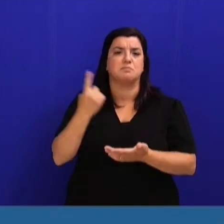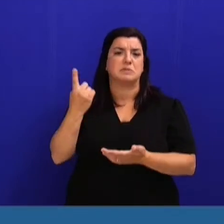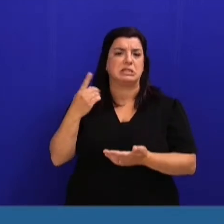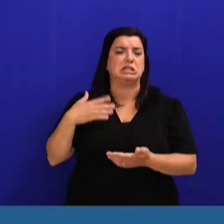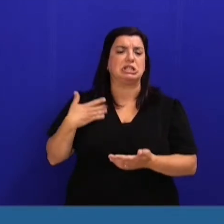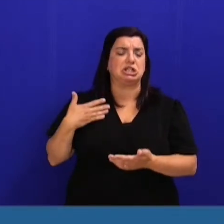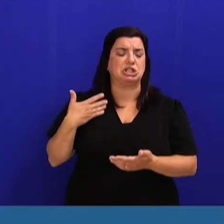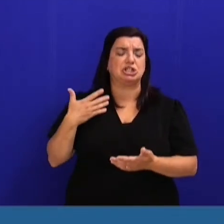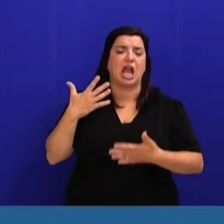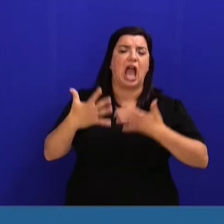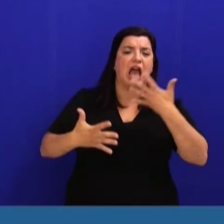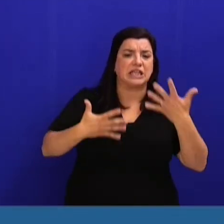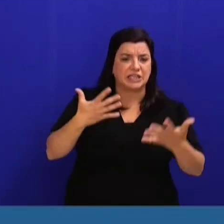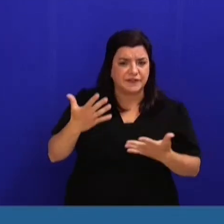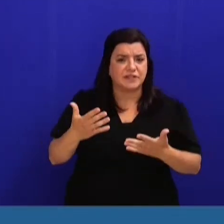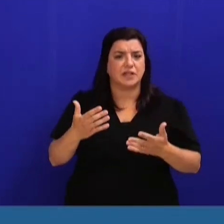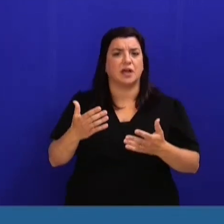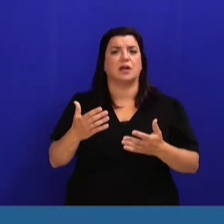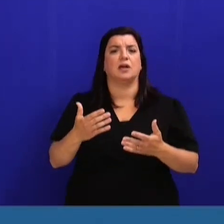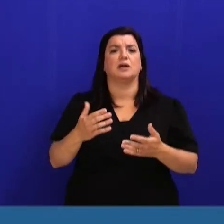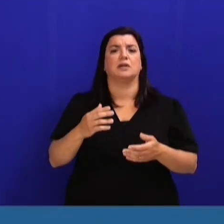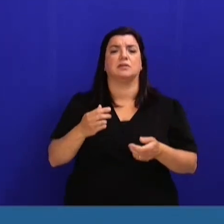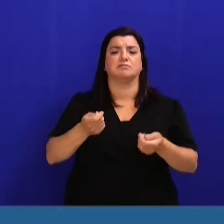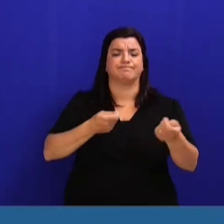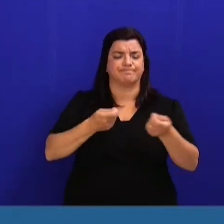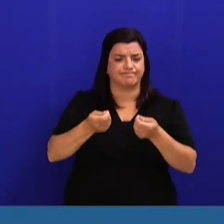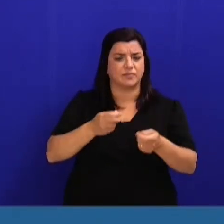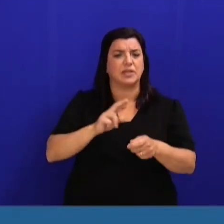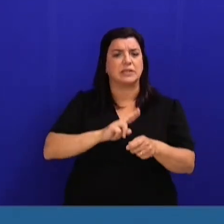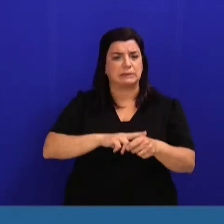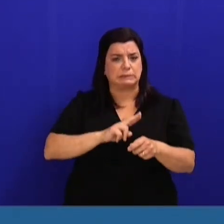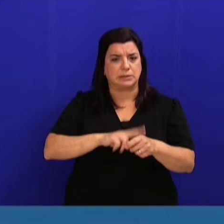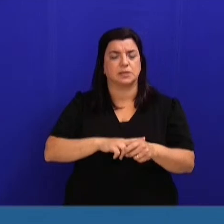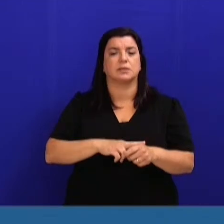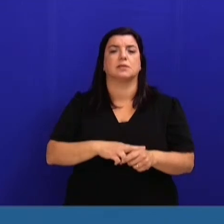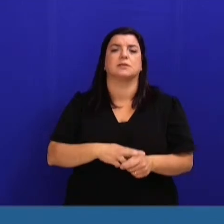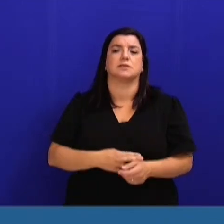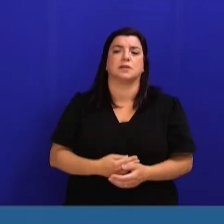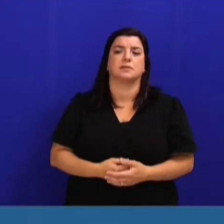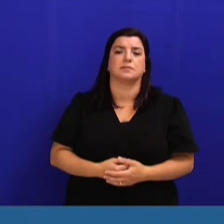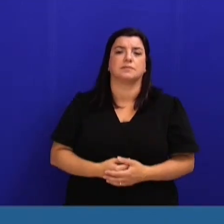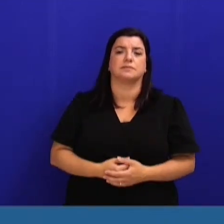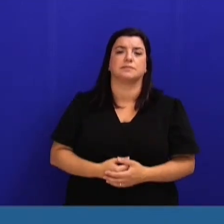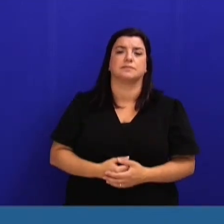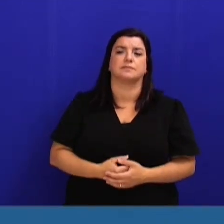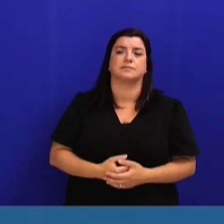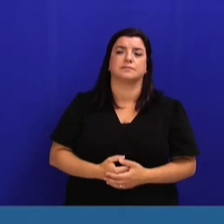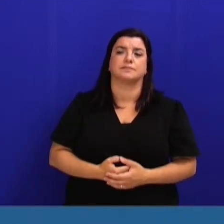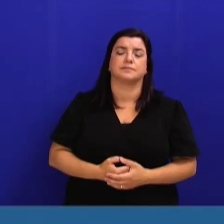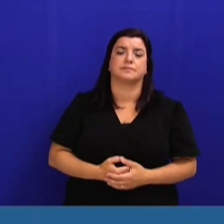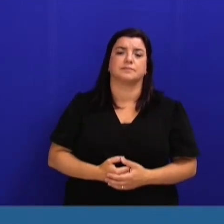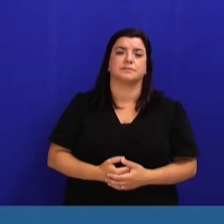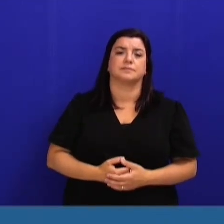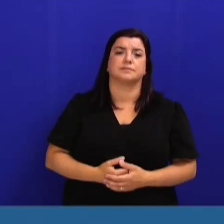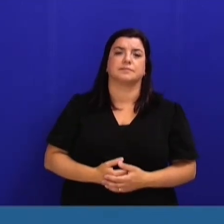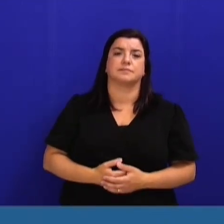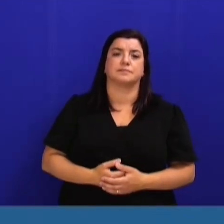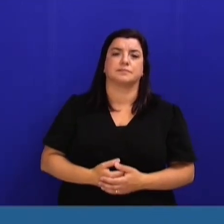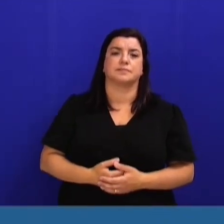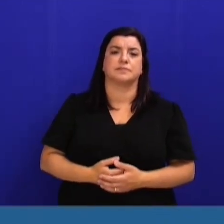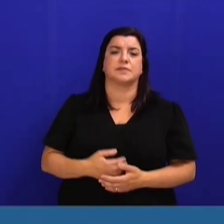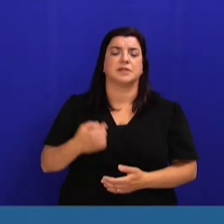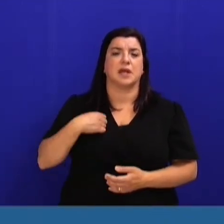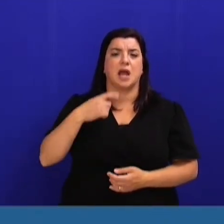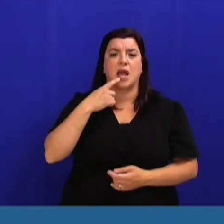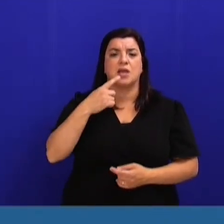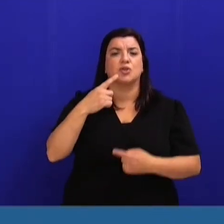dawn il-ftit attivitajiet li jkunu kontrollati ukoll ikollhom iż-żmien biex ikunu jistgħu jippreparaw ukoll. Semmejt fuq il-każini